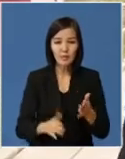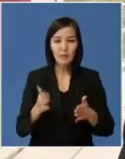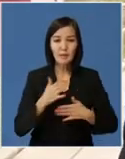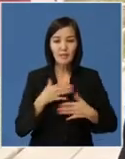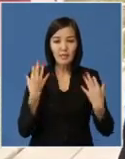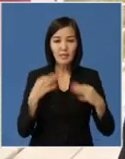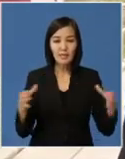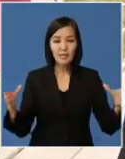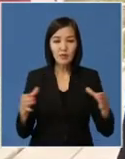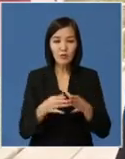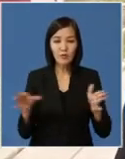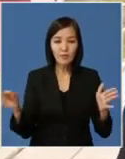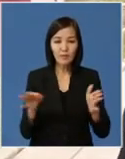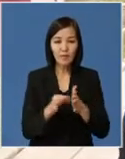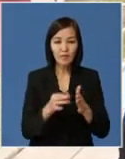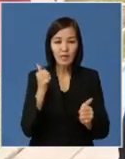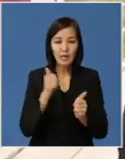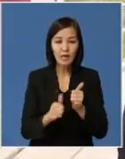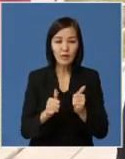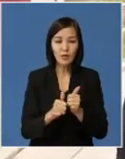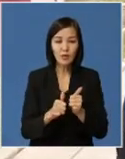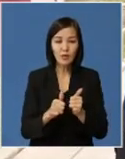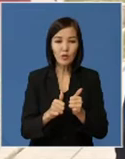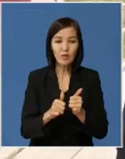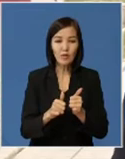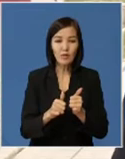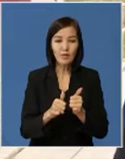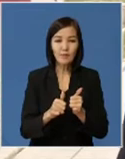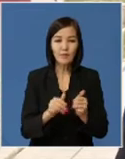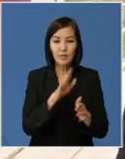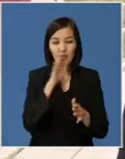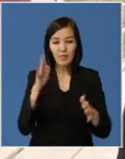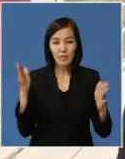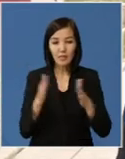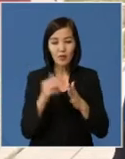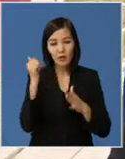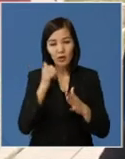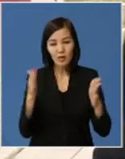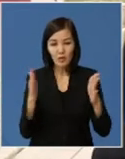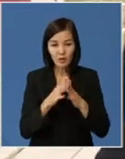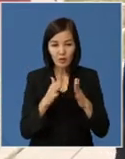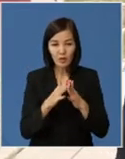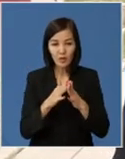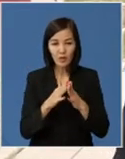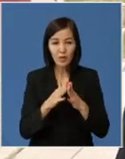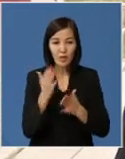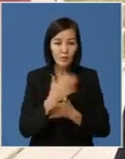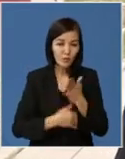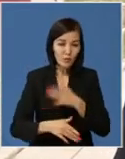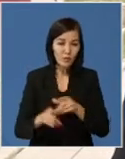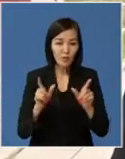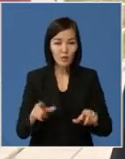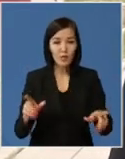еріктілер тобының басты мақсаты әр түрлі жаққа апарып отырмыз. Өйткені бір жерін аналар үй болсын, қарттар үй болсын, мүмкіндігі шектеулі азаматтар